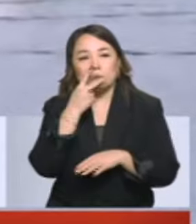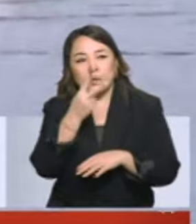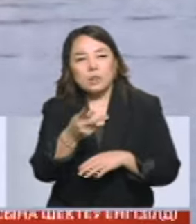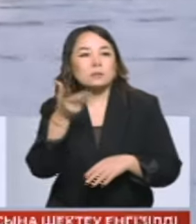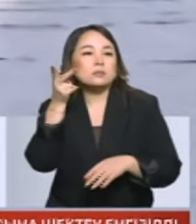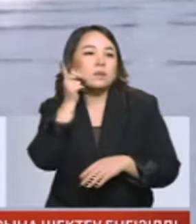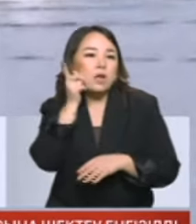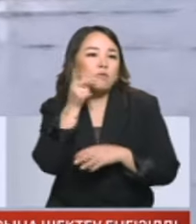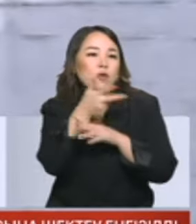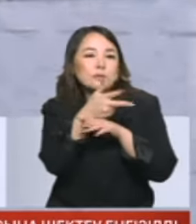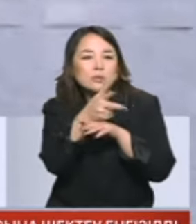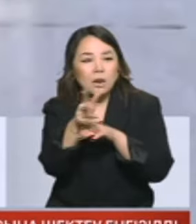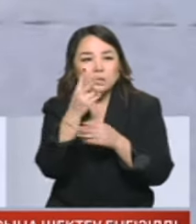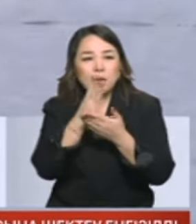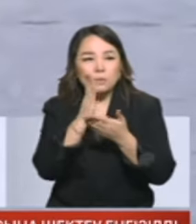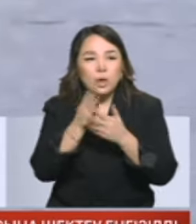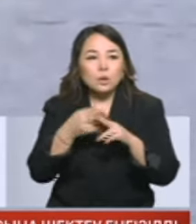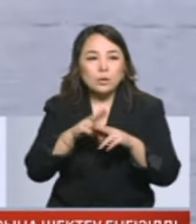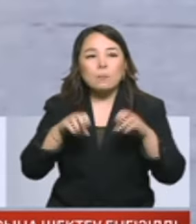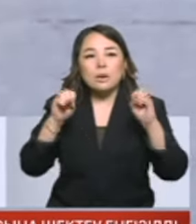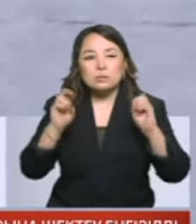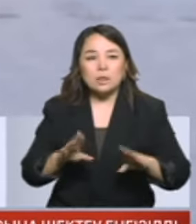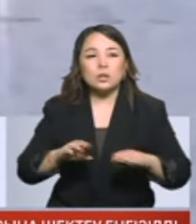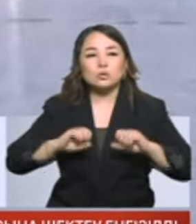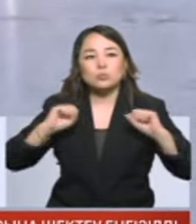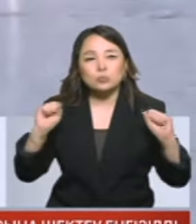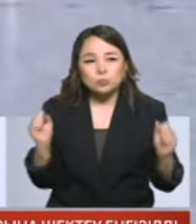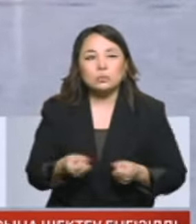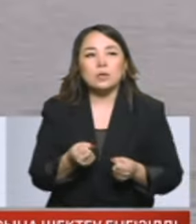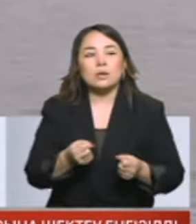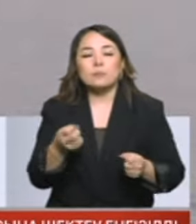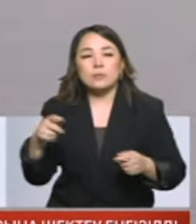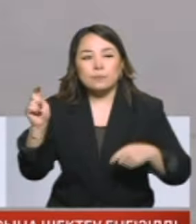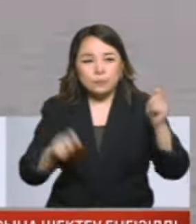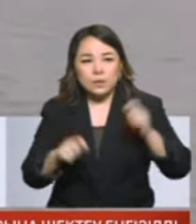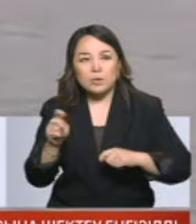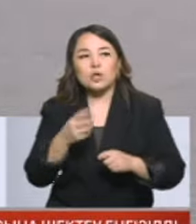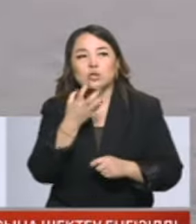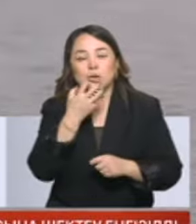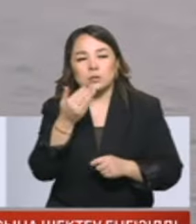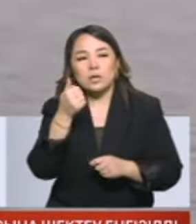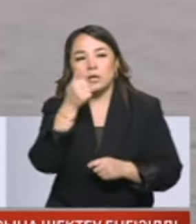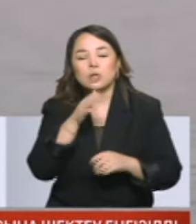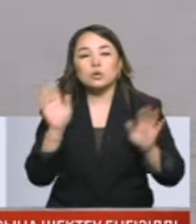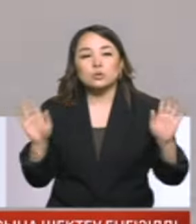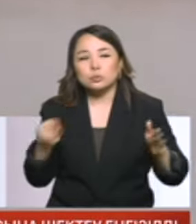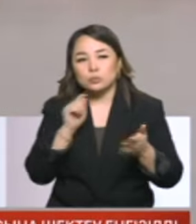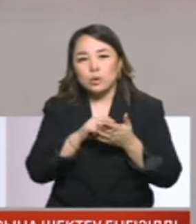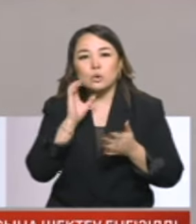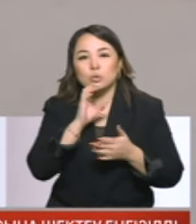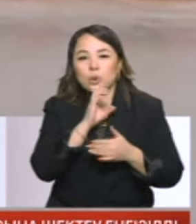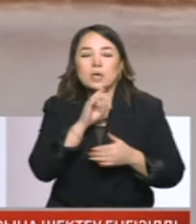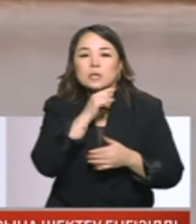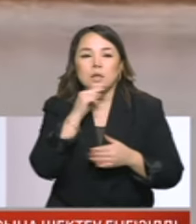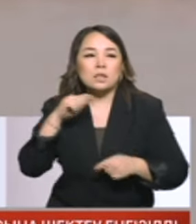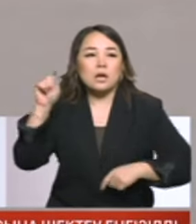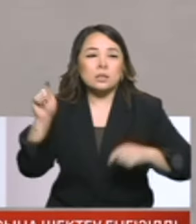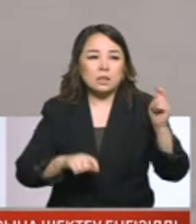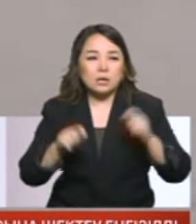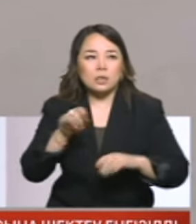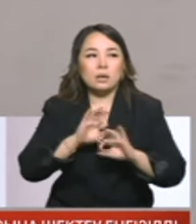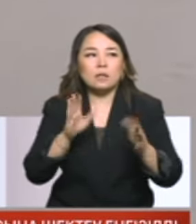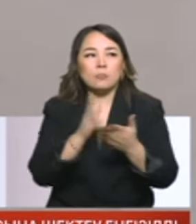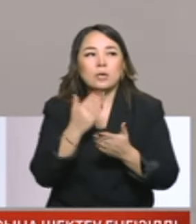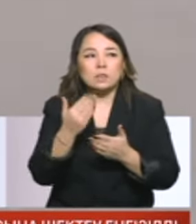ұялы телефондарына түсіріп алған. Мамандар күн суытқанда жететін жыл құстарын еліміздің солтүстік өңірлерімен Ресейден ұшып келгенін